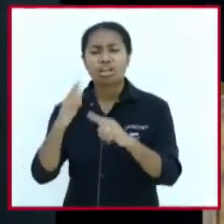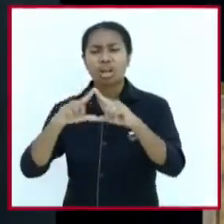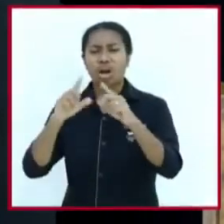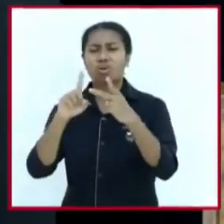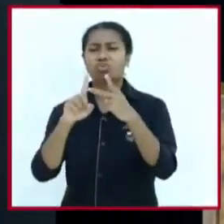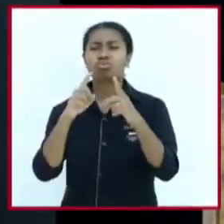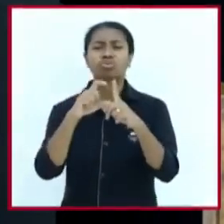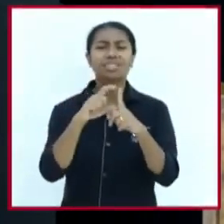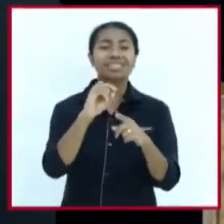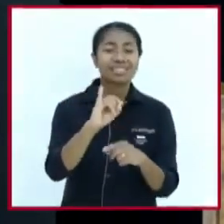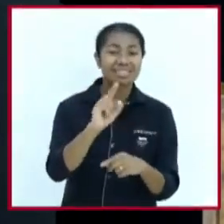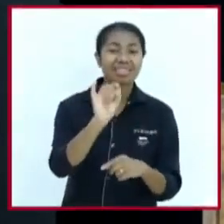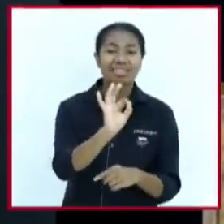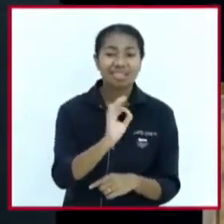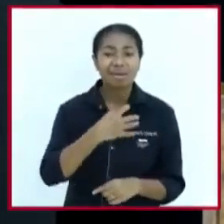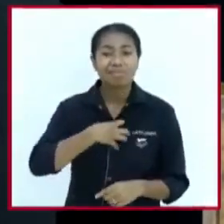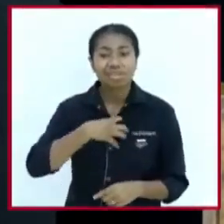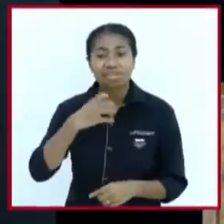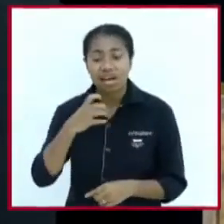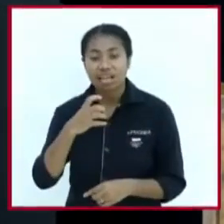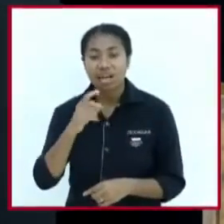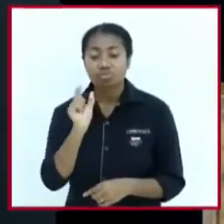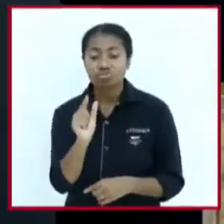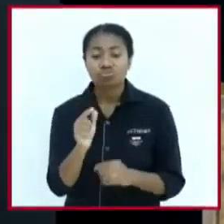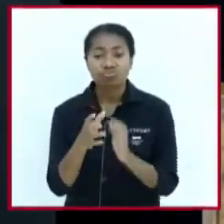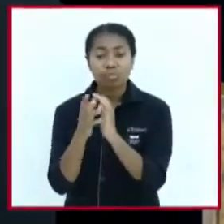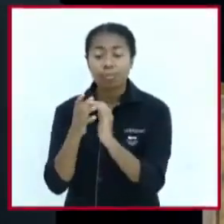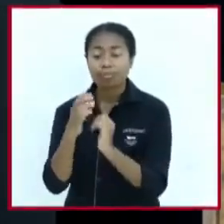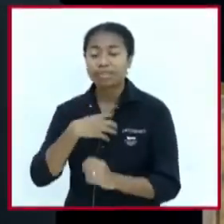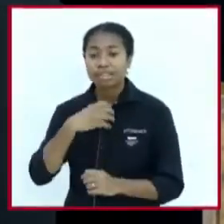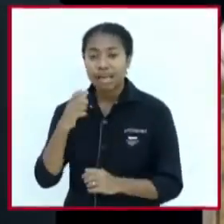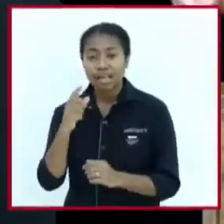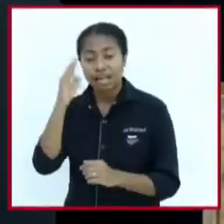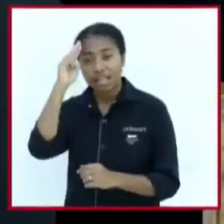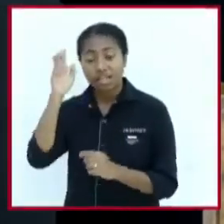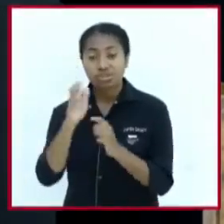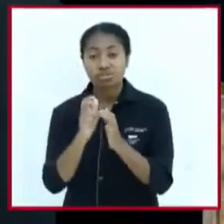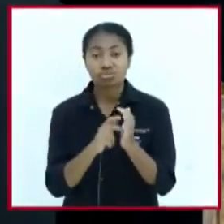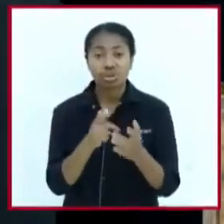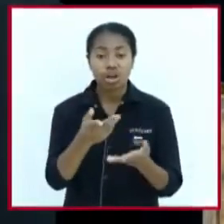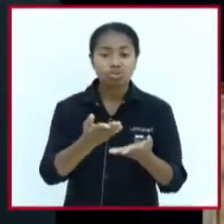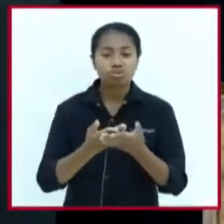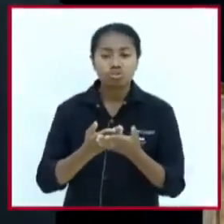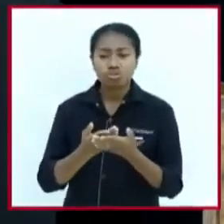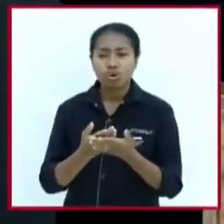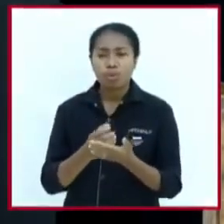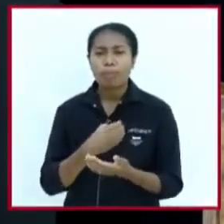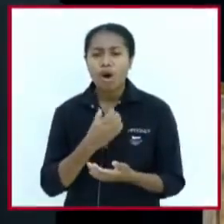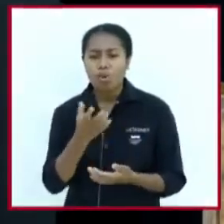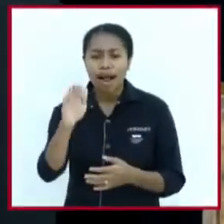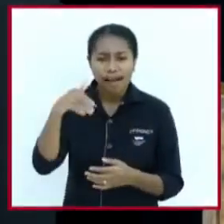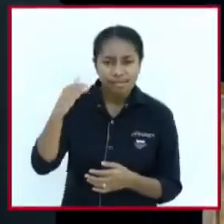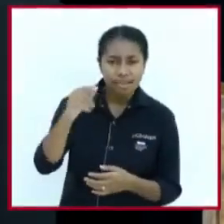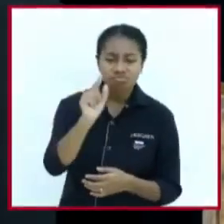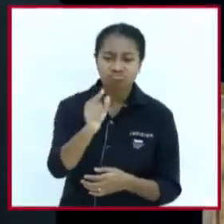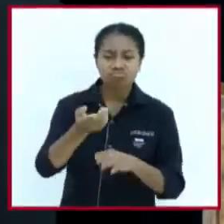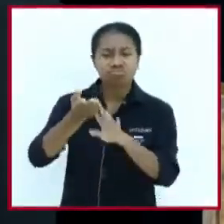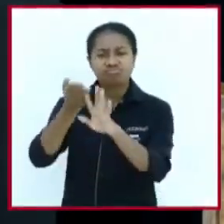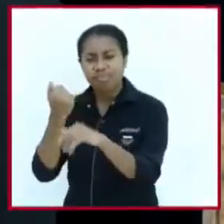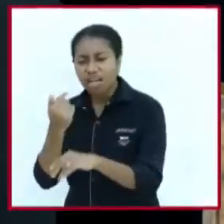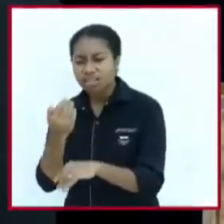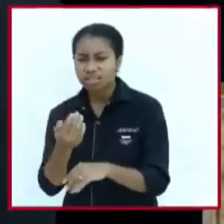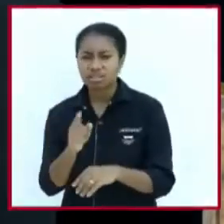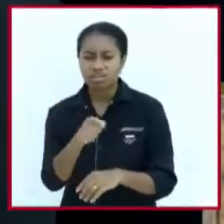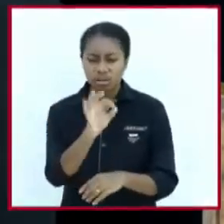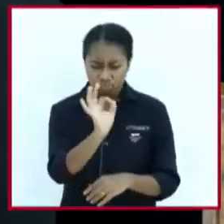lalu membujuk orang-orang Kristen Yahudi Mereka bilang kembalilah ke agama Yahudi untuk apa